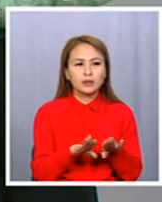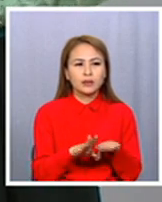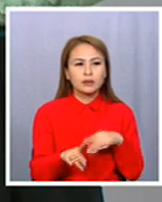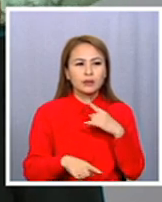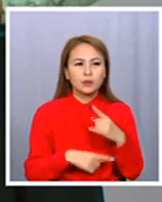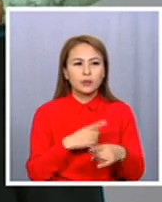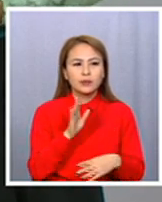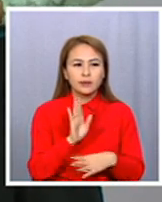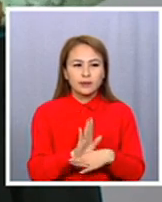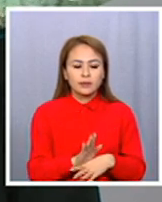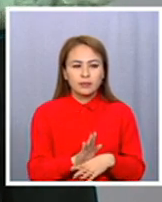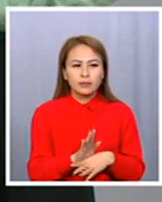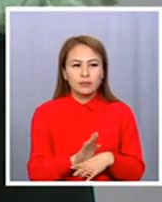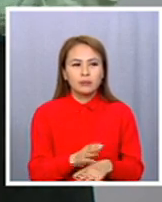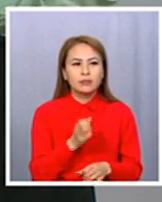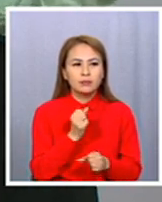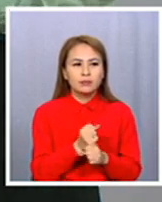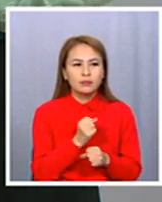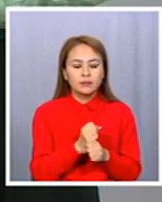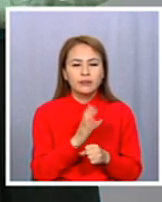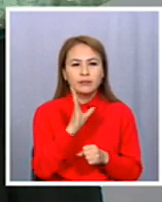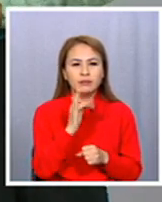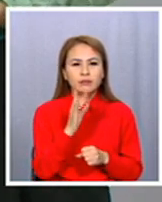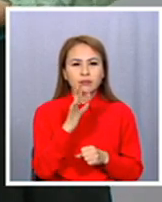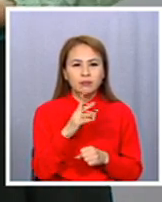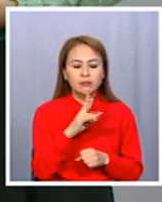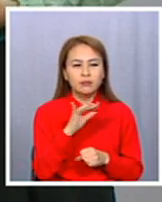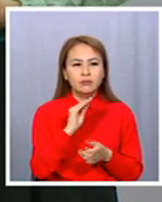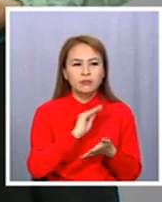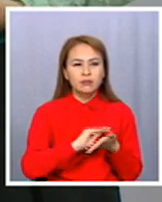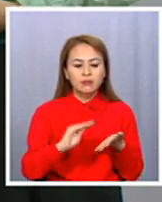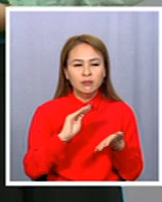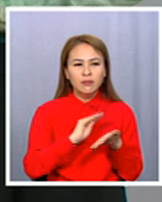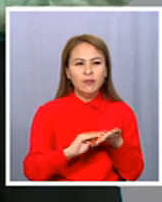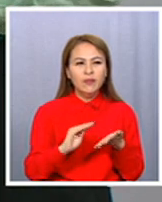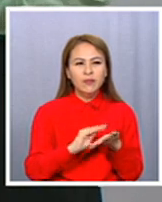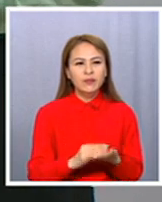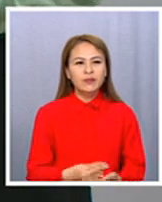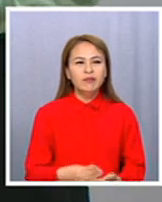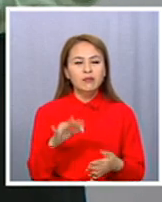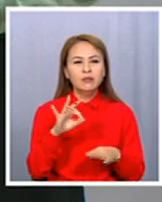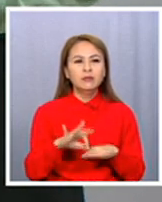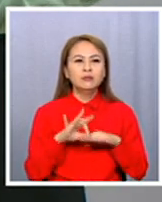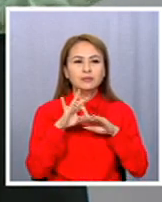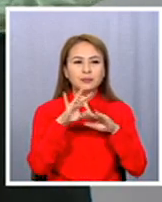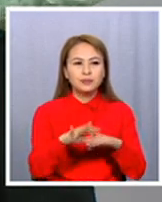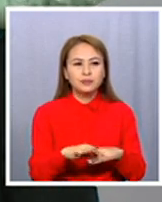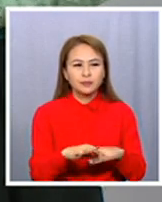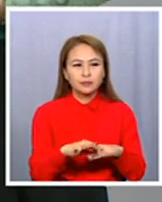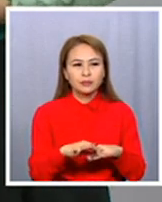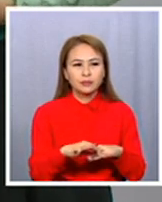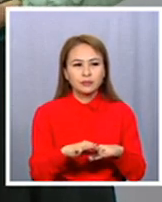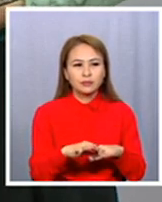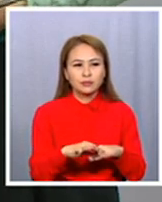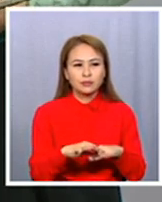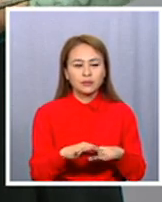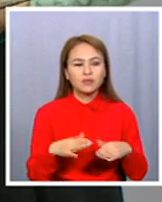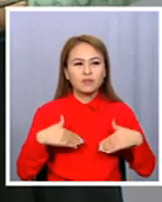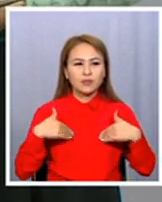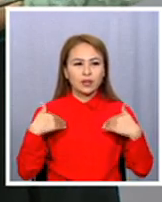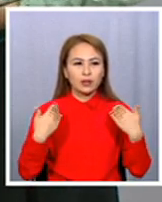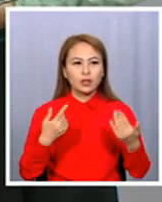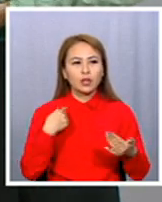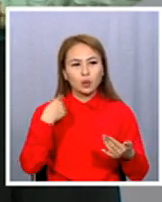задание. Сделайте выводы и запишите, используя, ребята, выражение